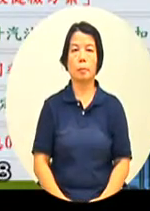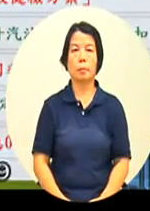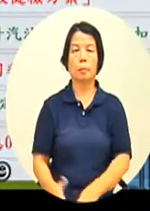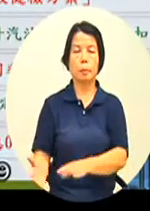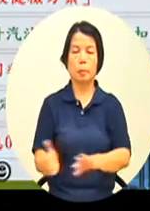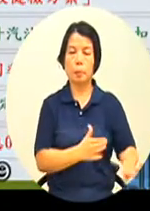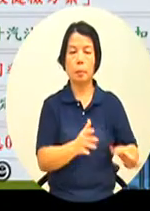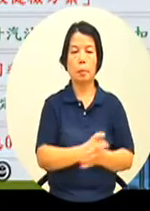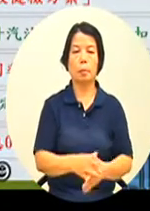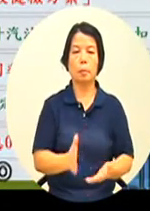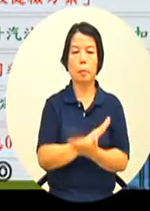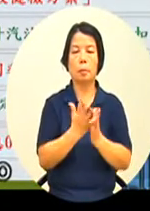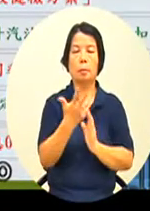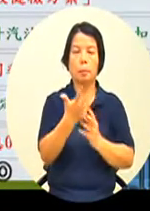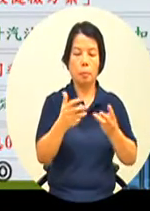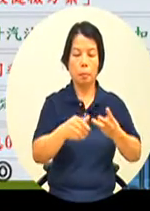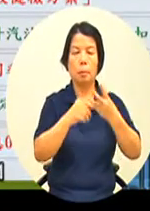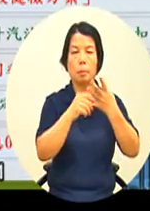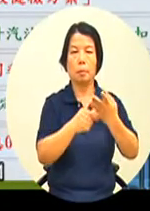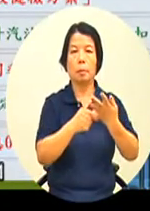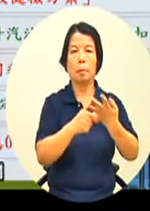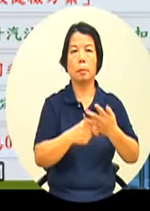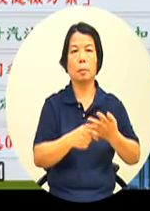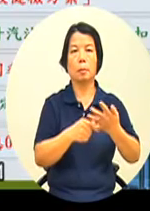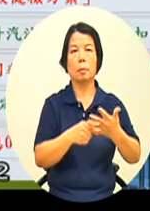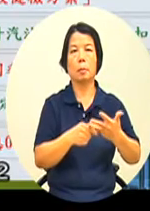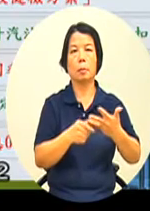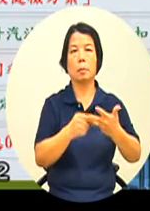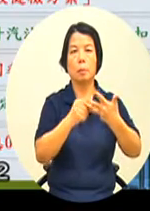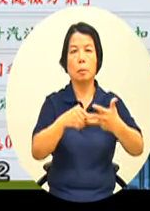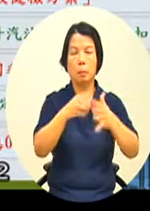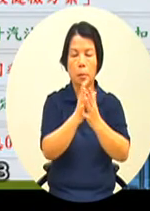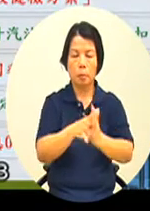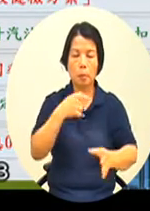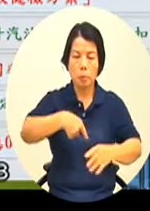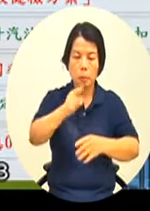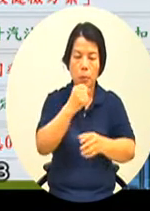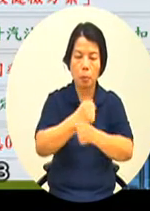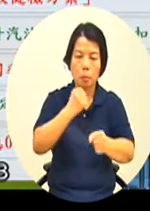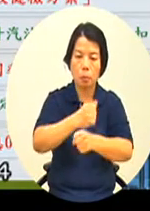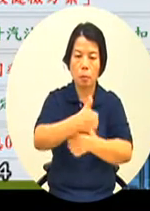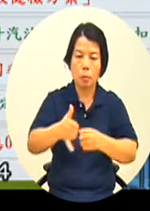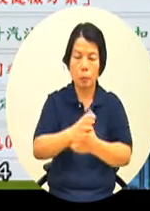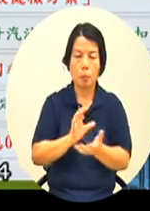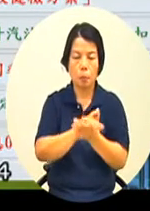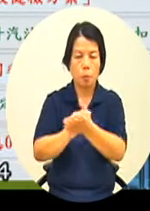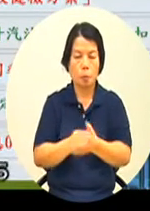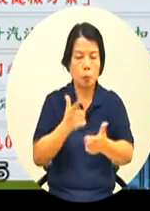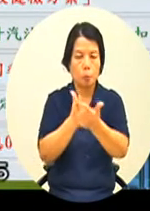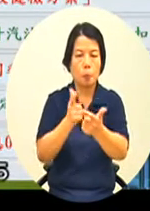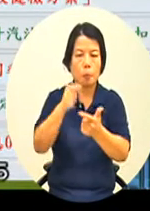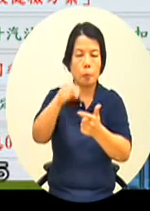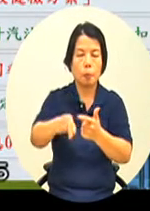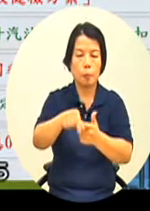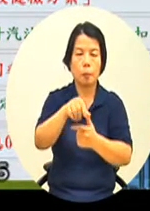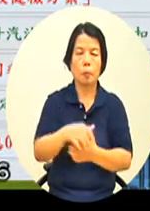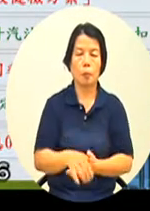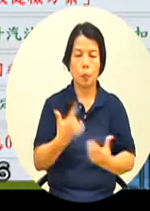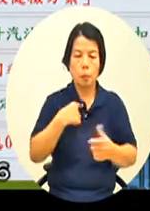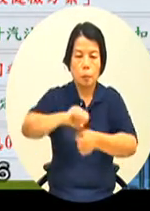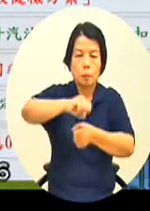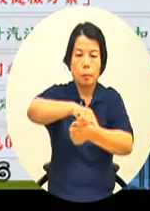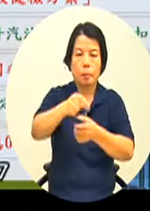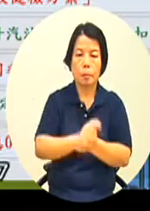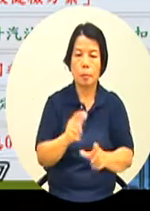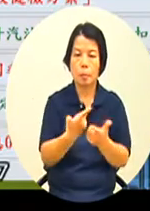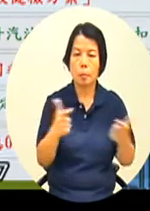在第八大项有关营造幸福友善职场、促进身心健康乐活部分，我们在加值多元